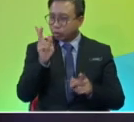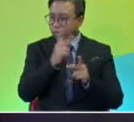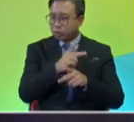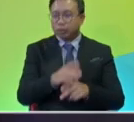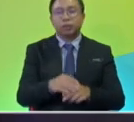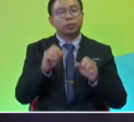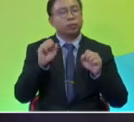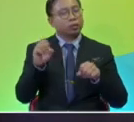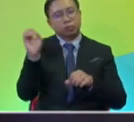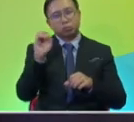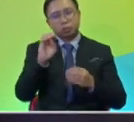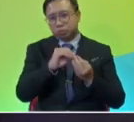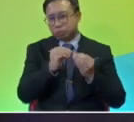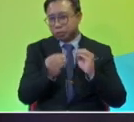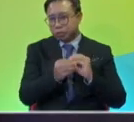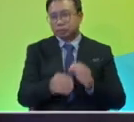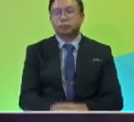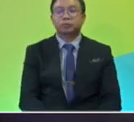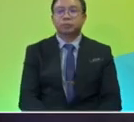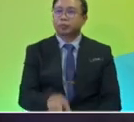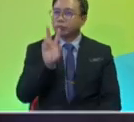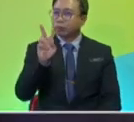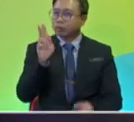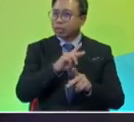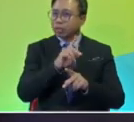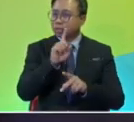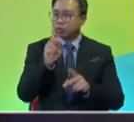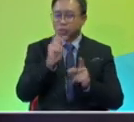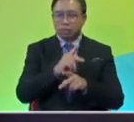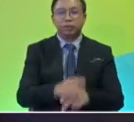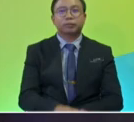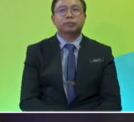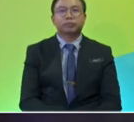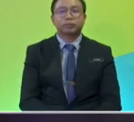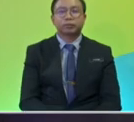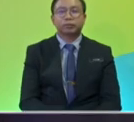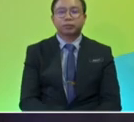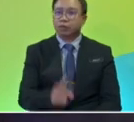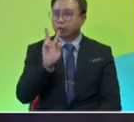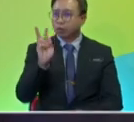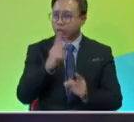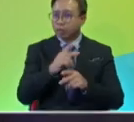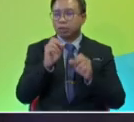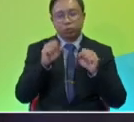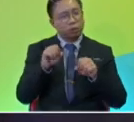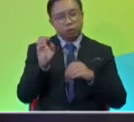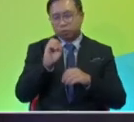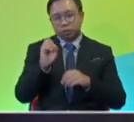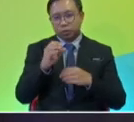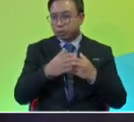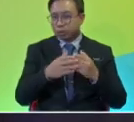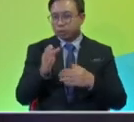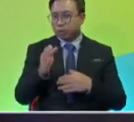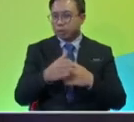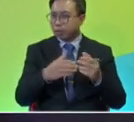pun tak ada masalah nak ketuk yang sini dua kali sekali kat sini ataupun sekali kat sini dua kali kat sini pun tak ada masalah